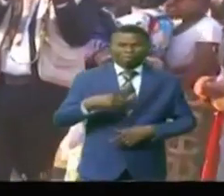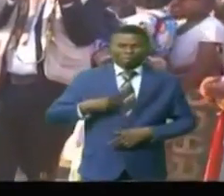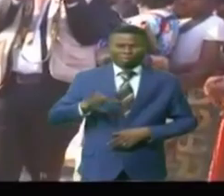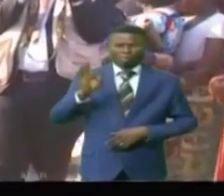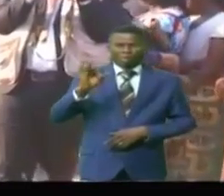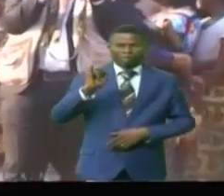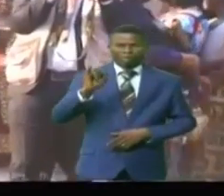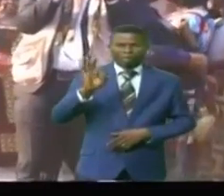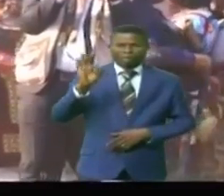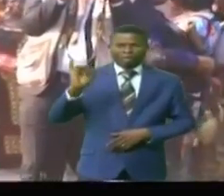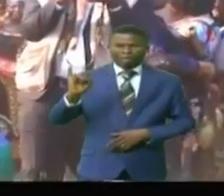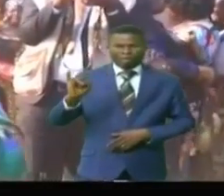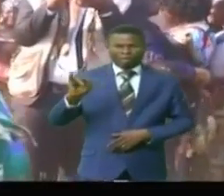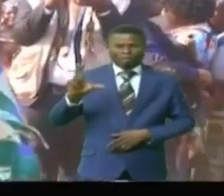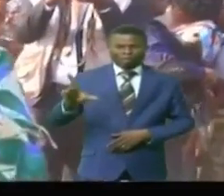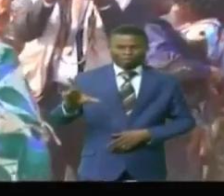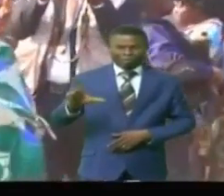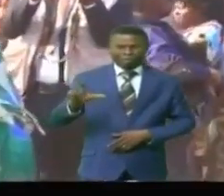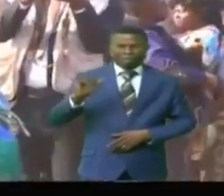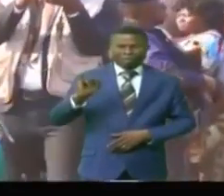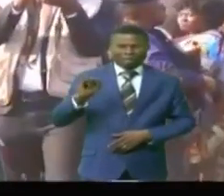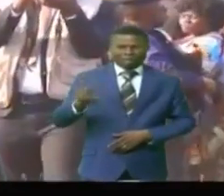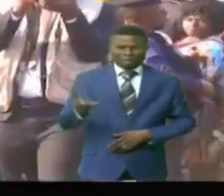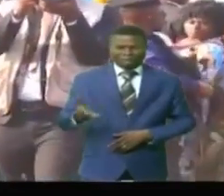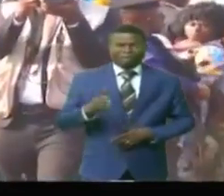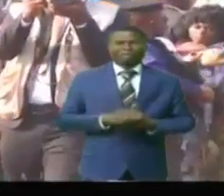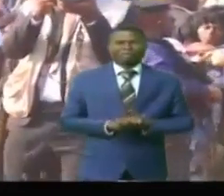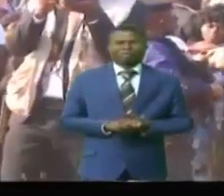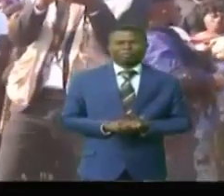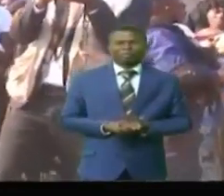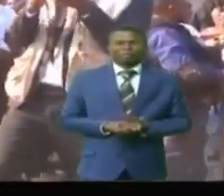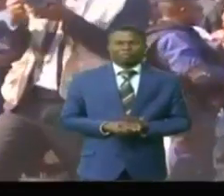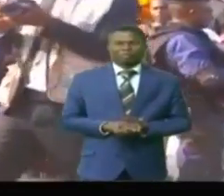gouverneur intérimaire Fifi Masuka Saini.